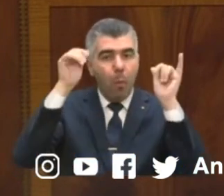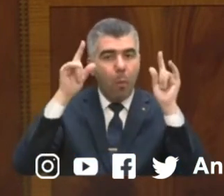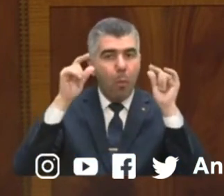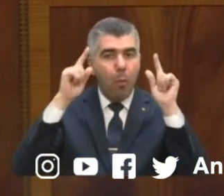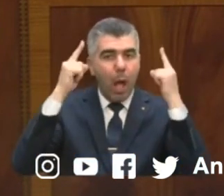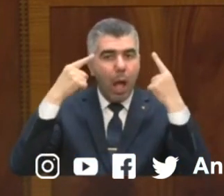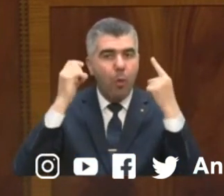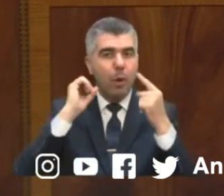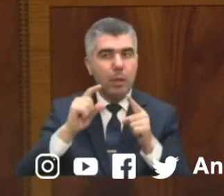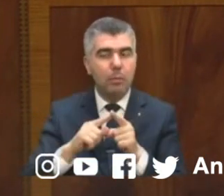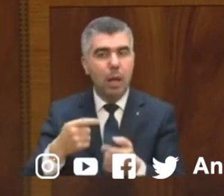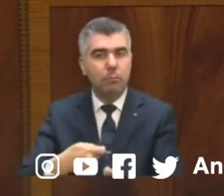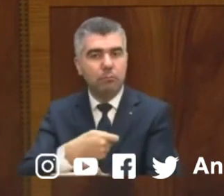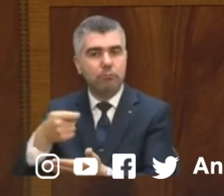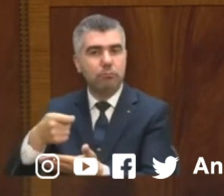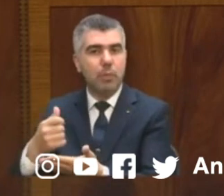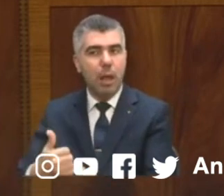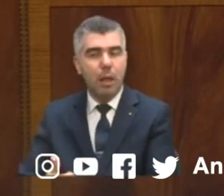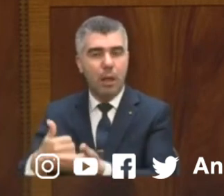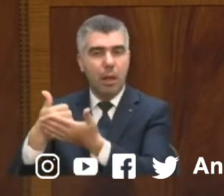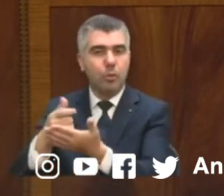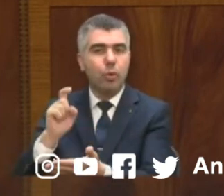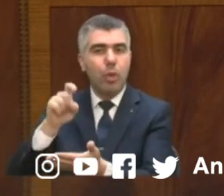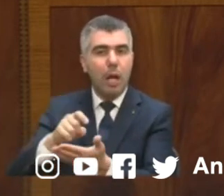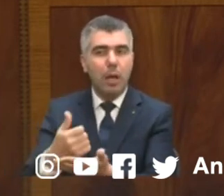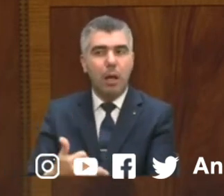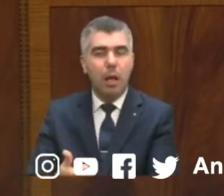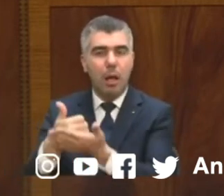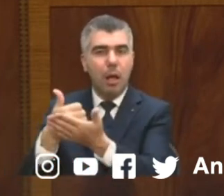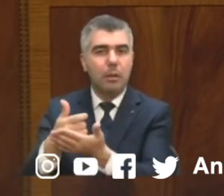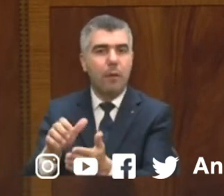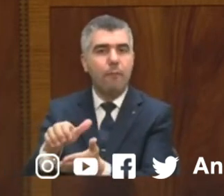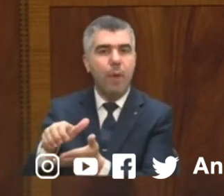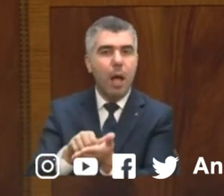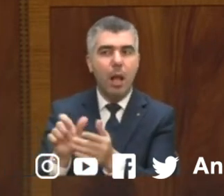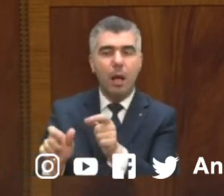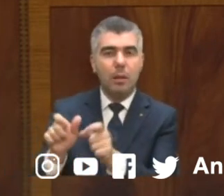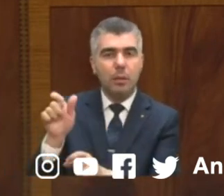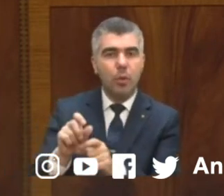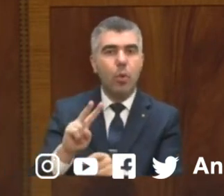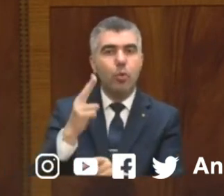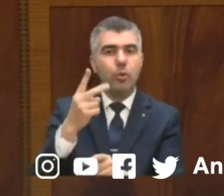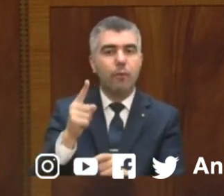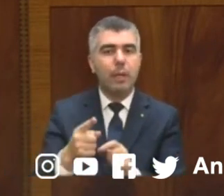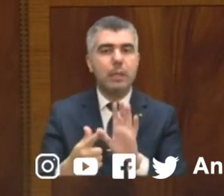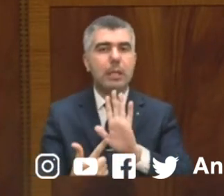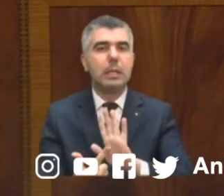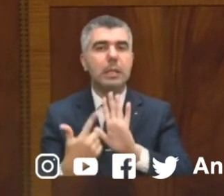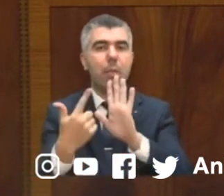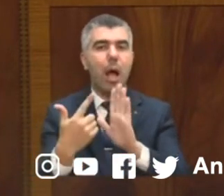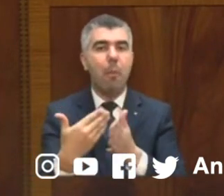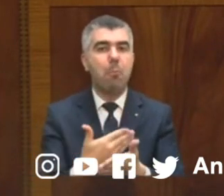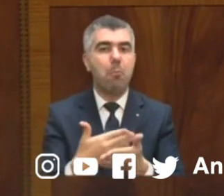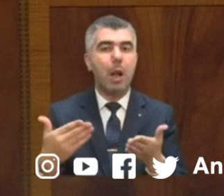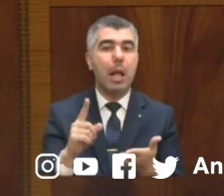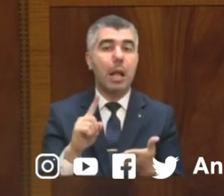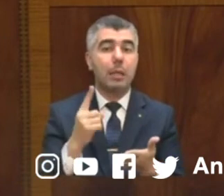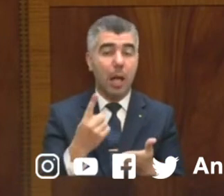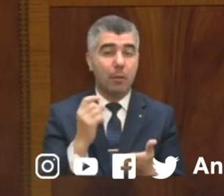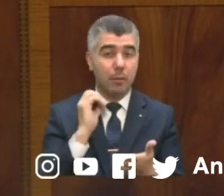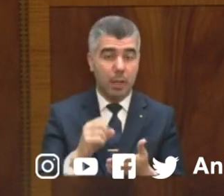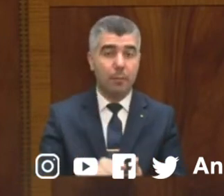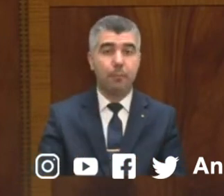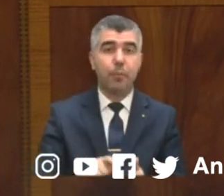المجال الغابوي، يقدر الغلاف المالي لبرنامج تدخل 2.7 مليار ديال الدرهم، ويتمحور حول